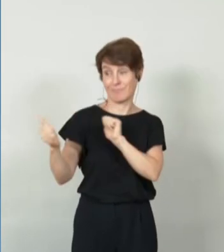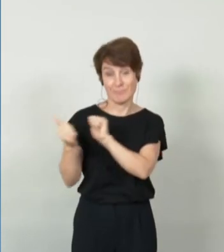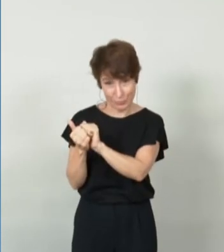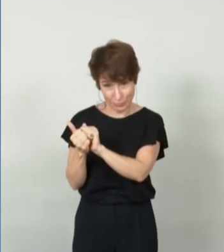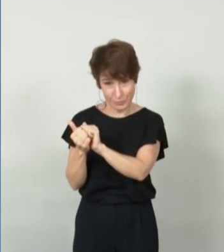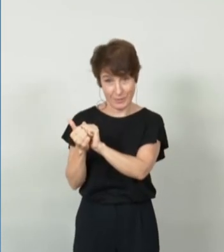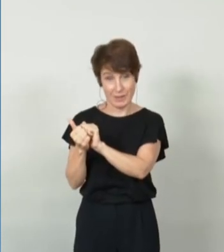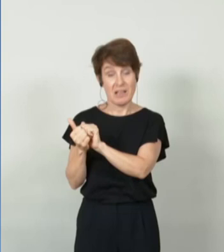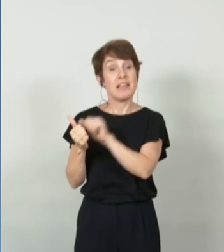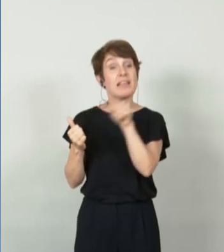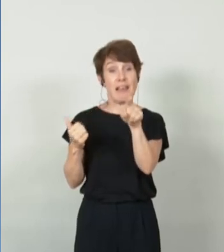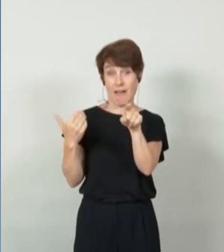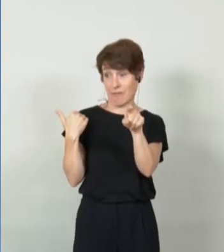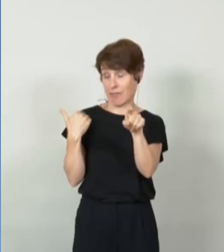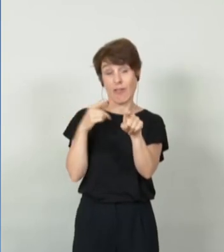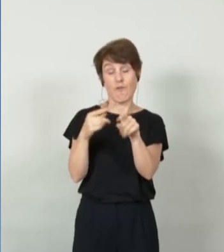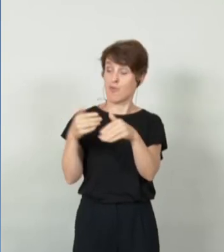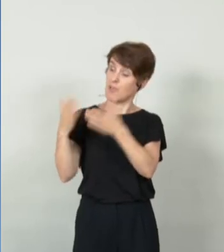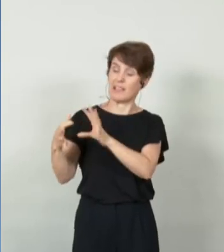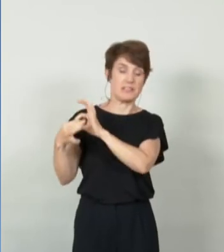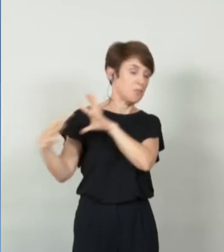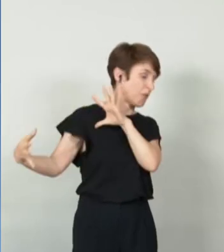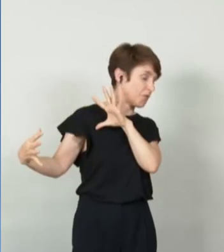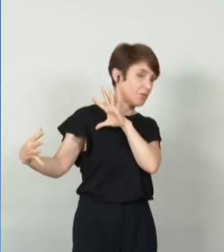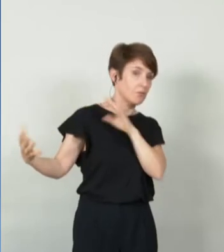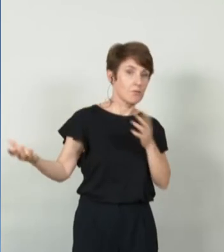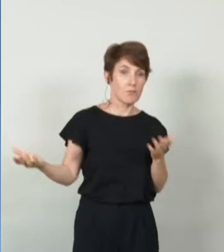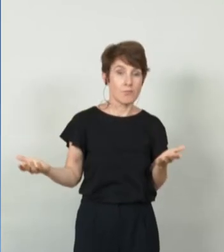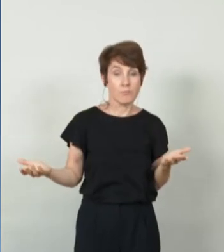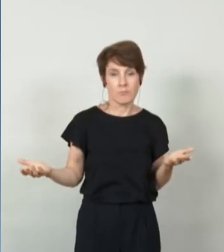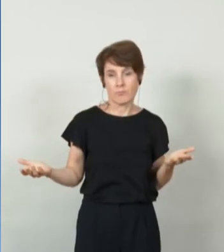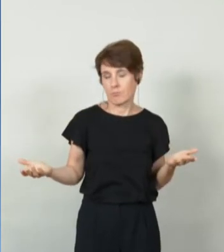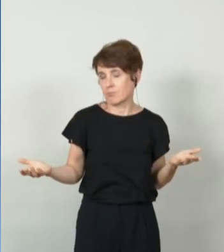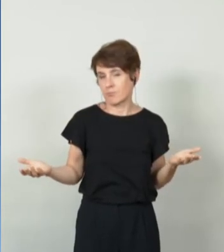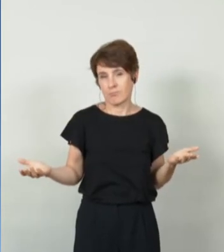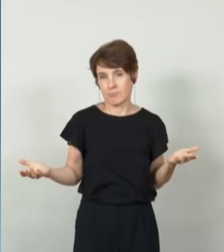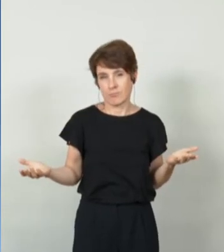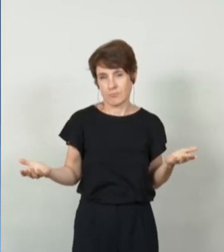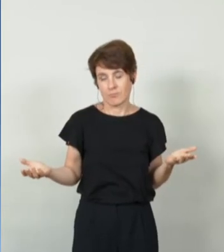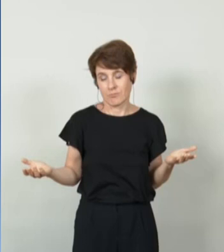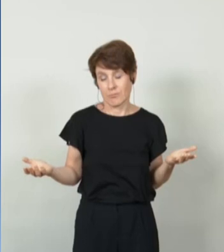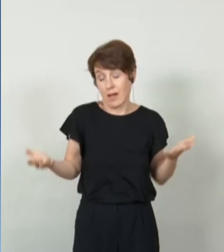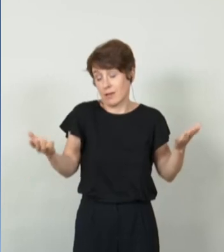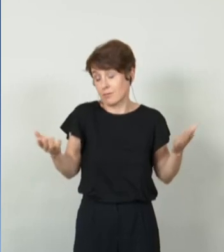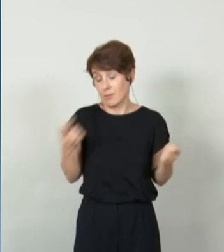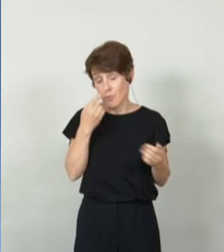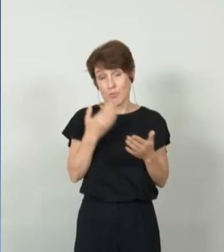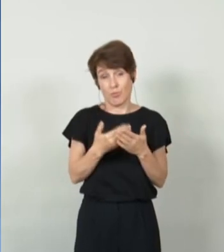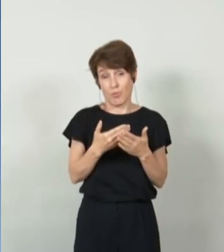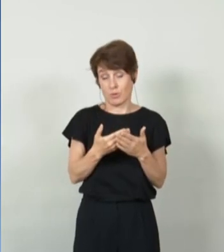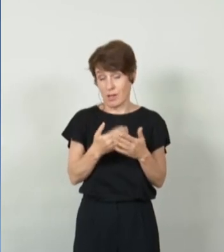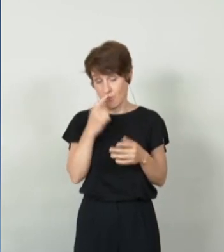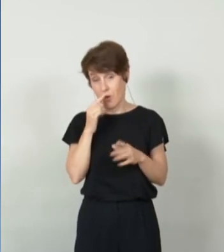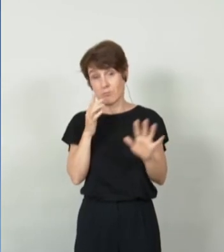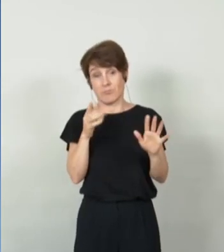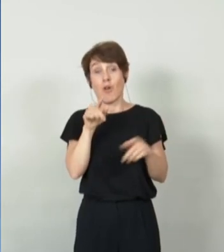cesser toute relation institutionnelle et bien je vais vous dire que en matière en la matière vos